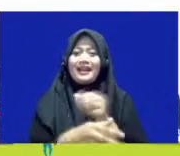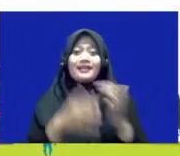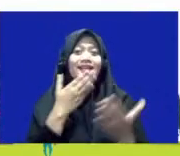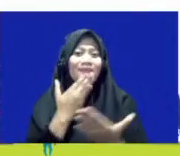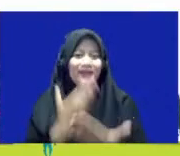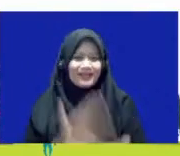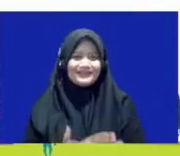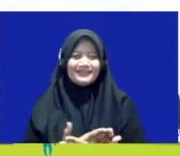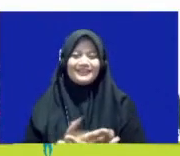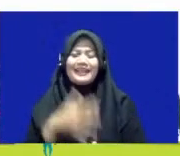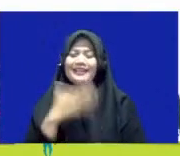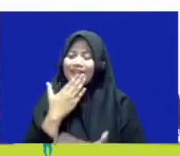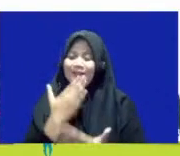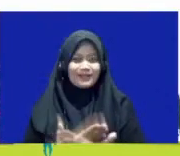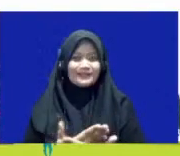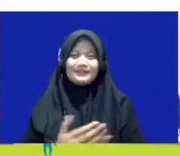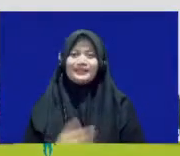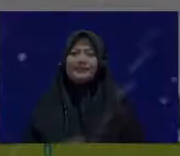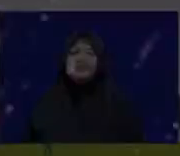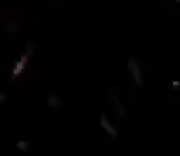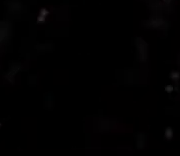kasih.